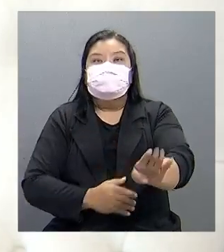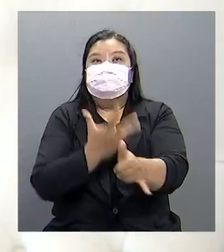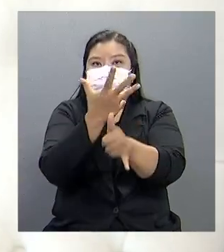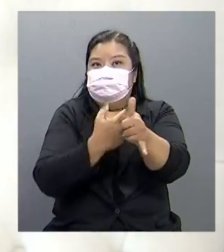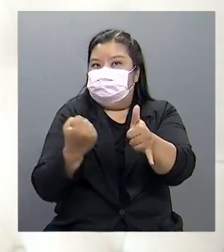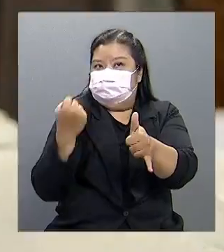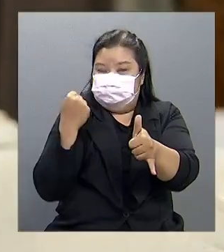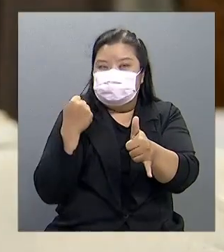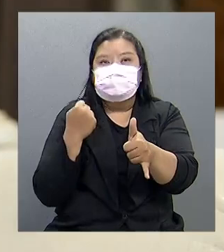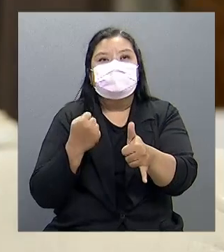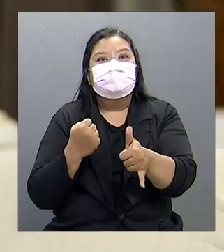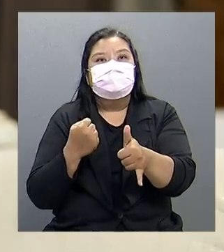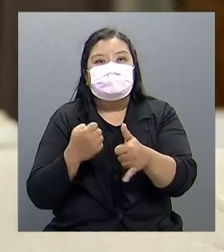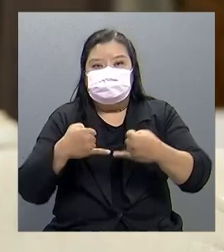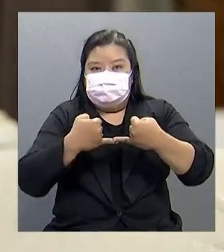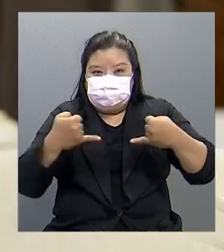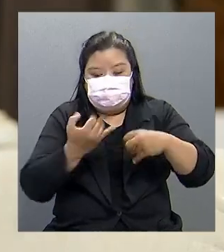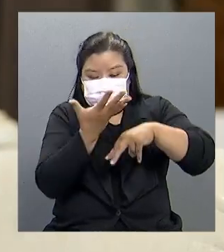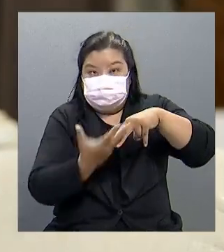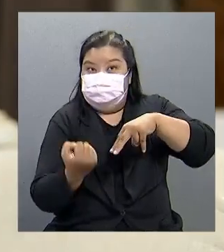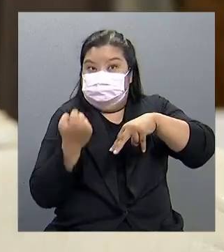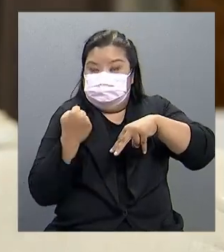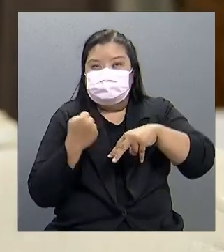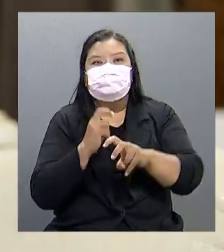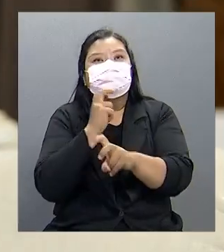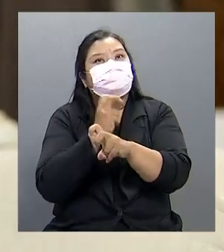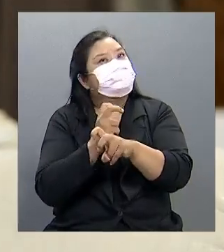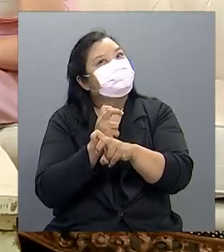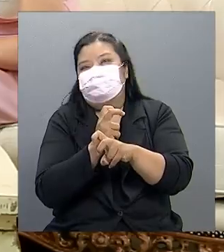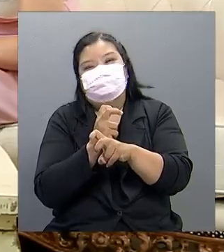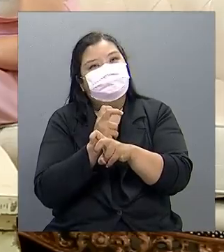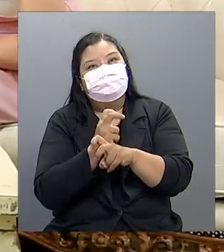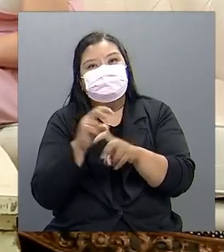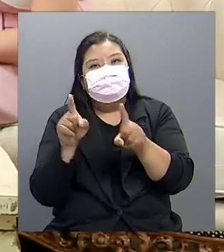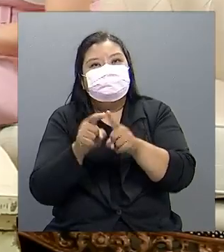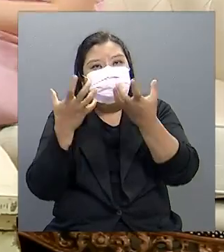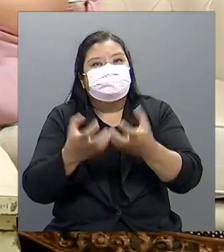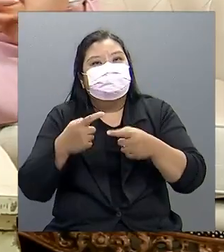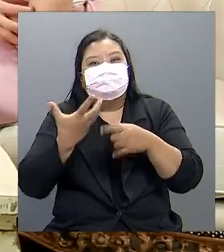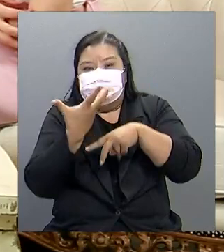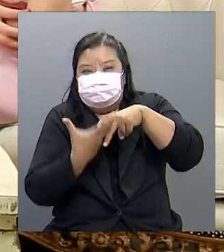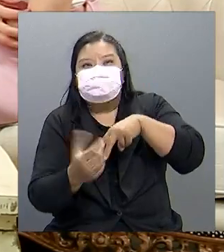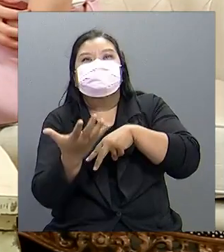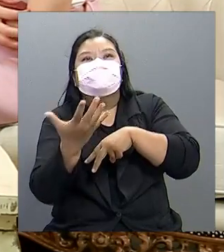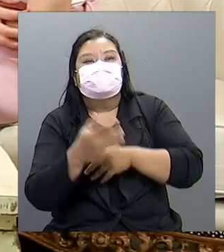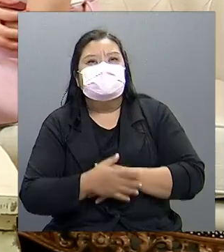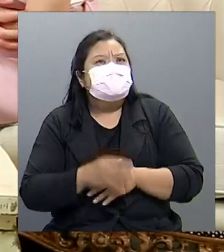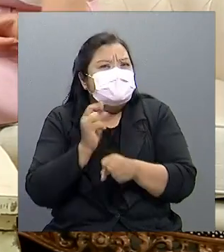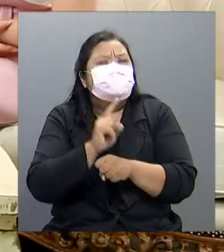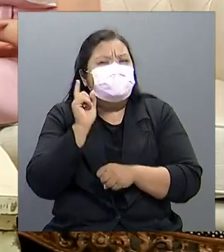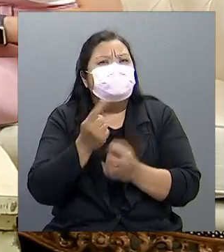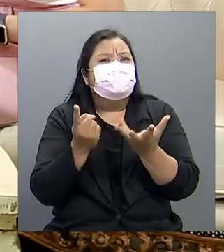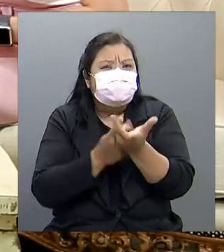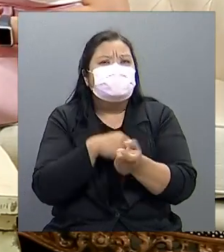ที่กระดูกก็จะลดลง แล้วเราพอคือเรากอดเข่าไว้ ใช่ฮะ แล้วเราทำไงคะ นับ1-10ค้างไว้แค่นั้นเองฮะ เกาะเข่าไว ้กล้